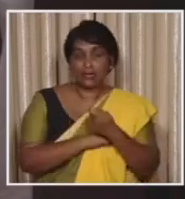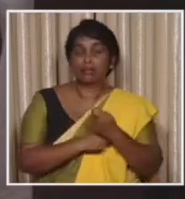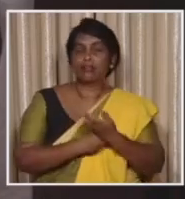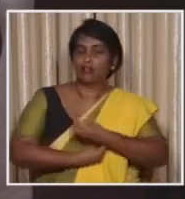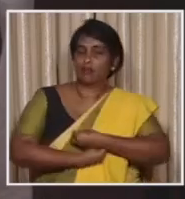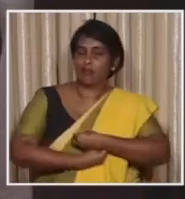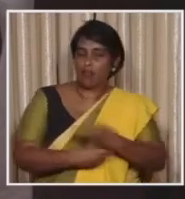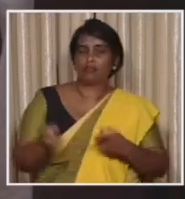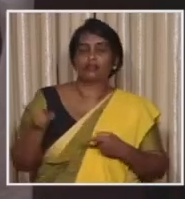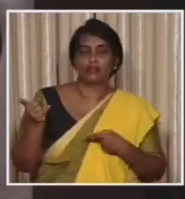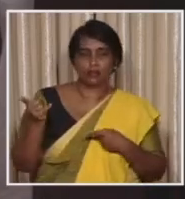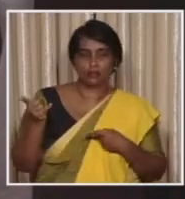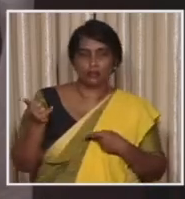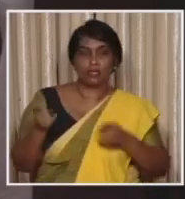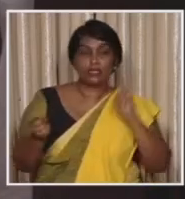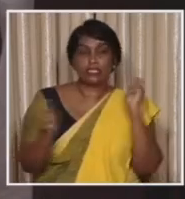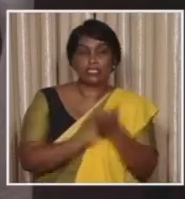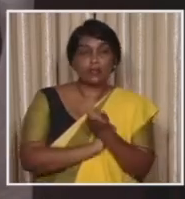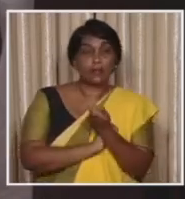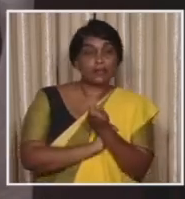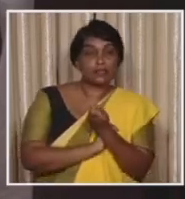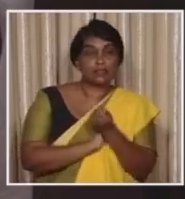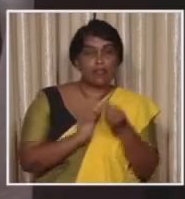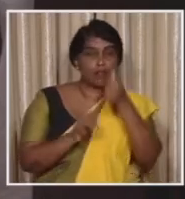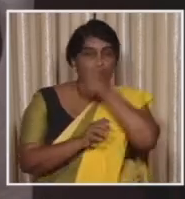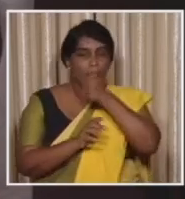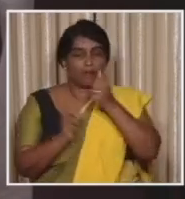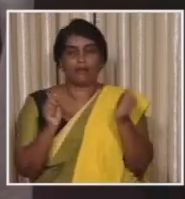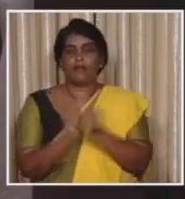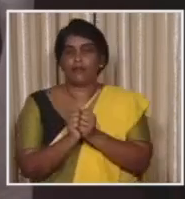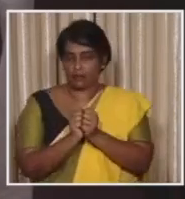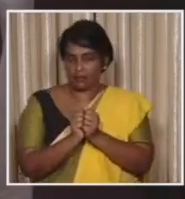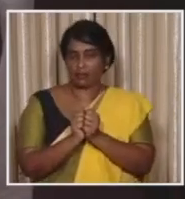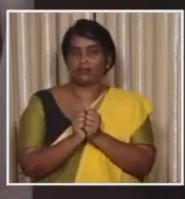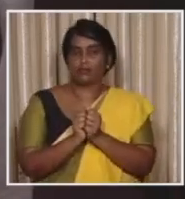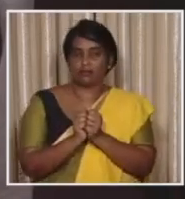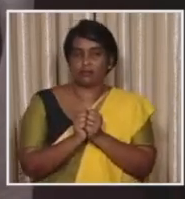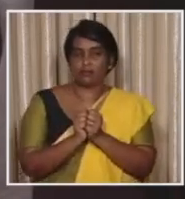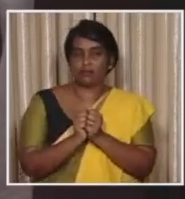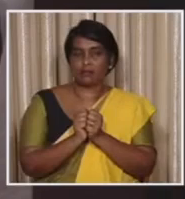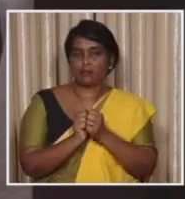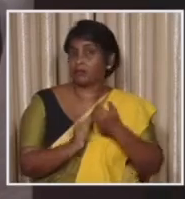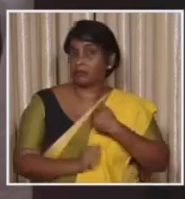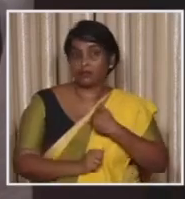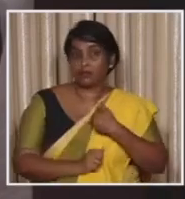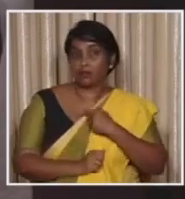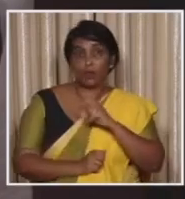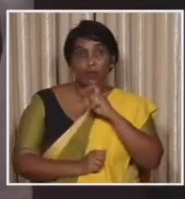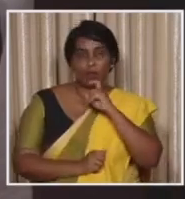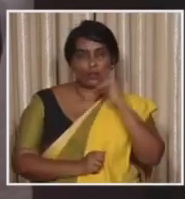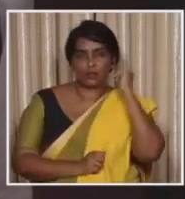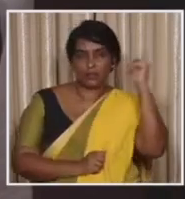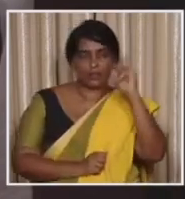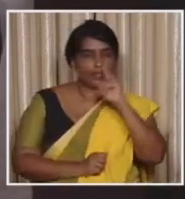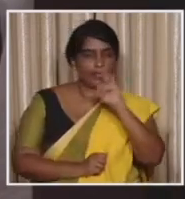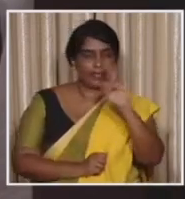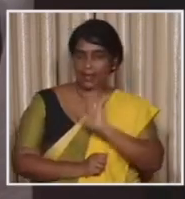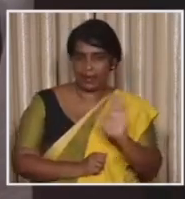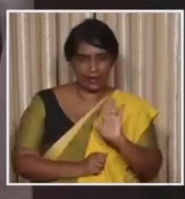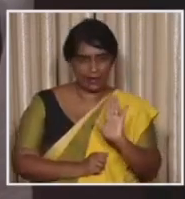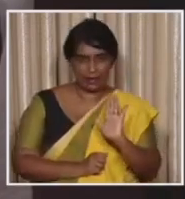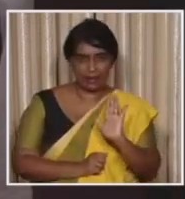විනාශ කරන්නේ ක්‍රිකට් සල්ලි වලට පිප්පොකට් ගහන්නේ මම කවදාවත් අධිකරණේ විවේචනය කරන පුද්ගලෙක්